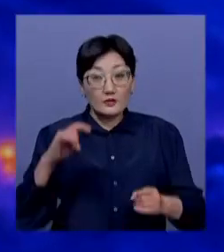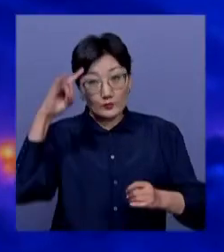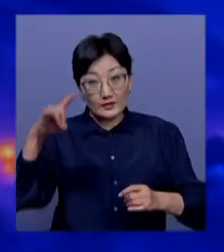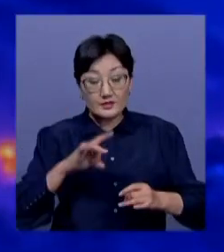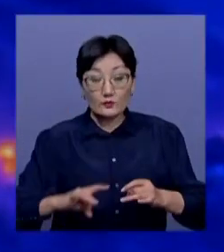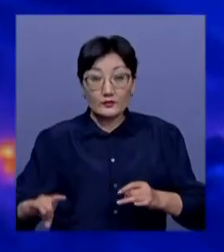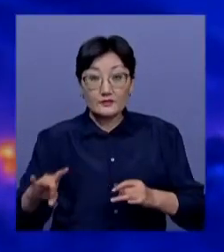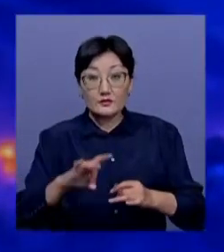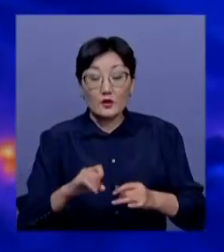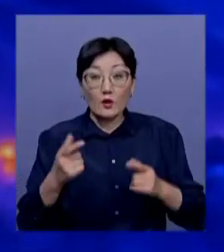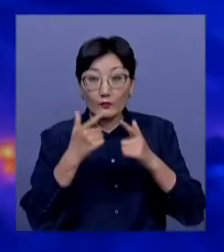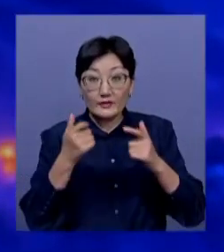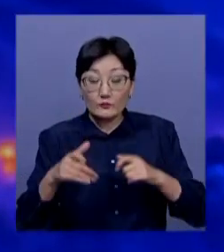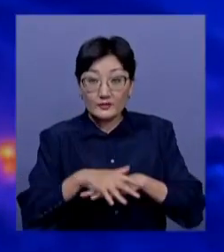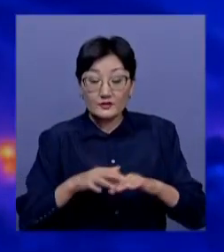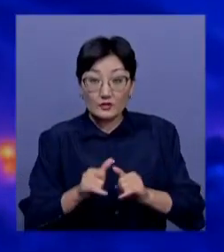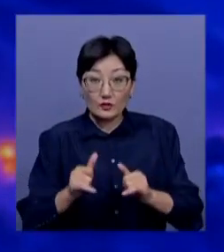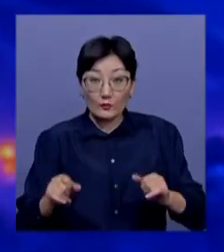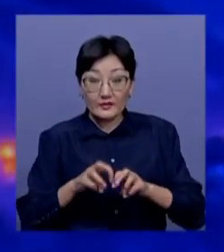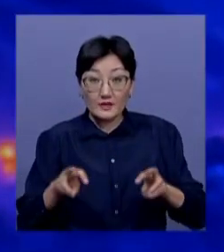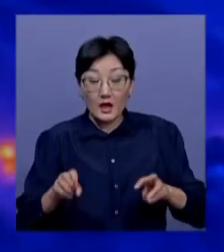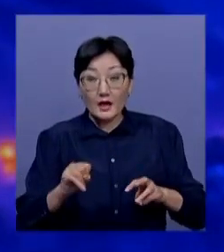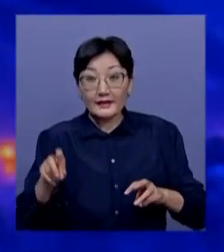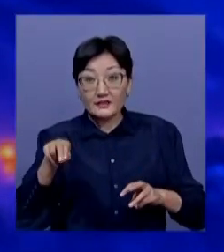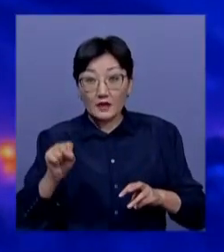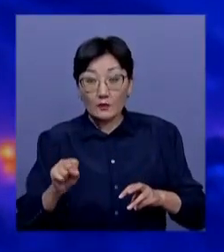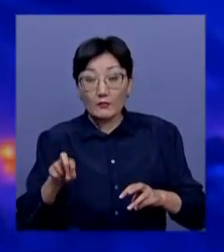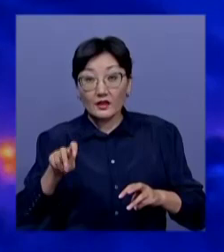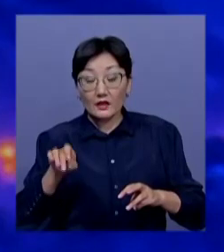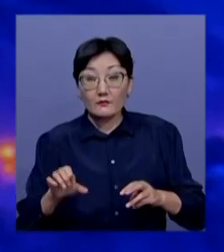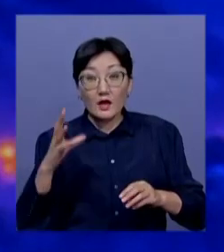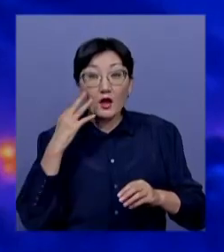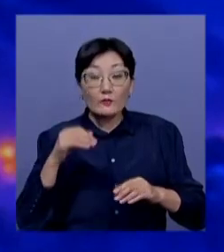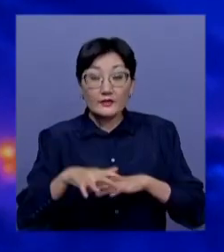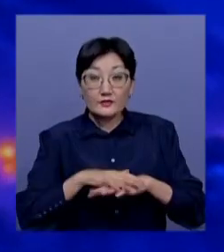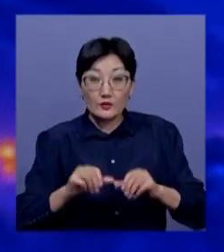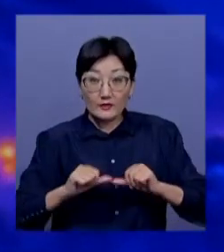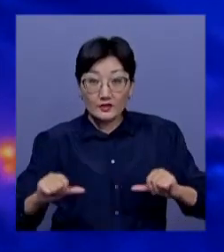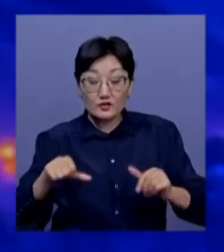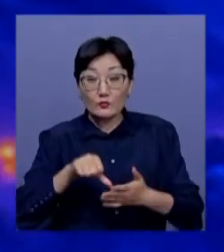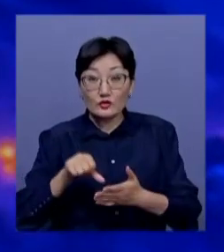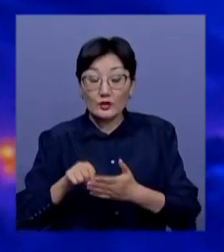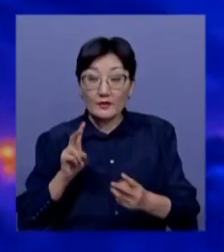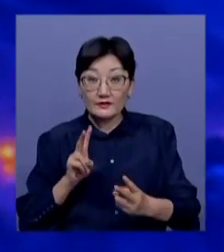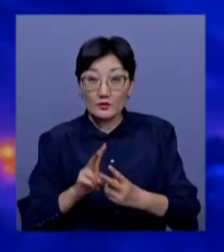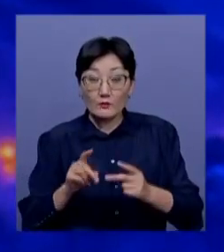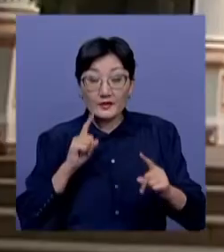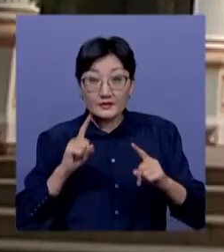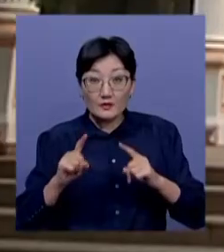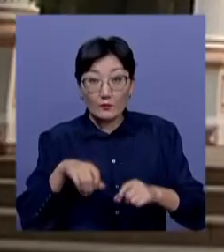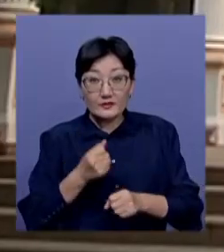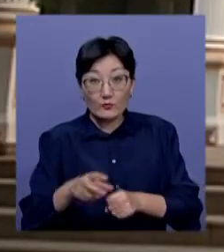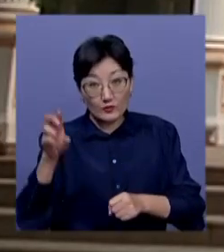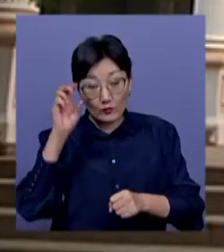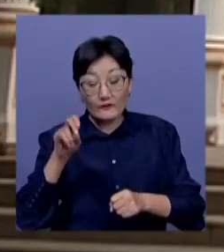Қазақстан Республикасының ақпарат және қоғамдық даму министрі Аида Балаева Алматыда қоғамдық кеңес мүшелерімен кездесті. Отырыста ел